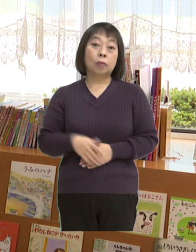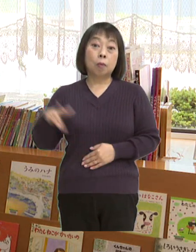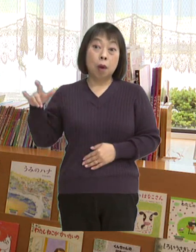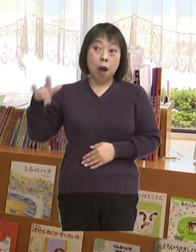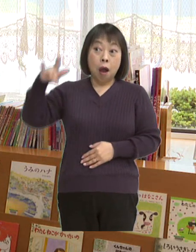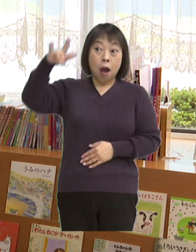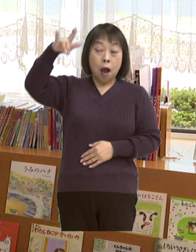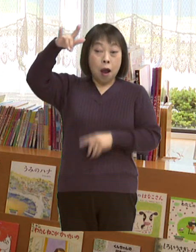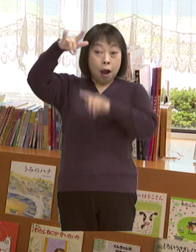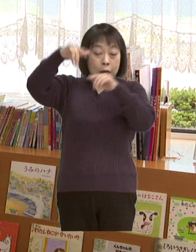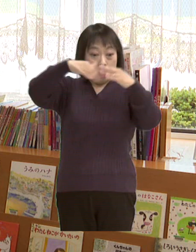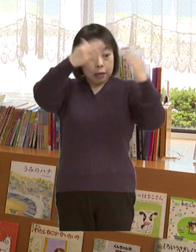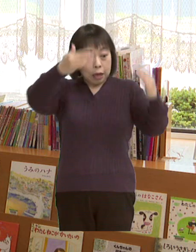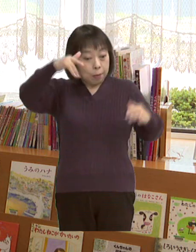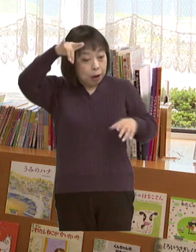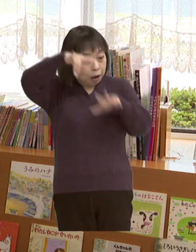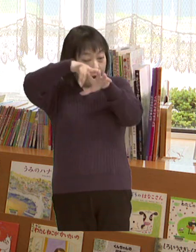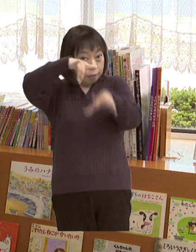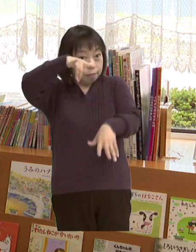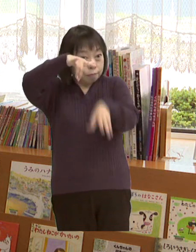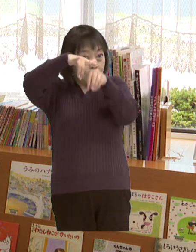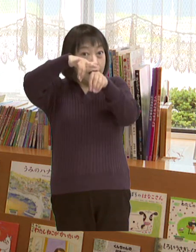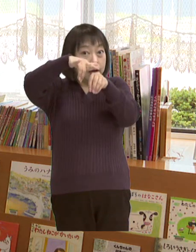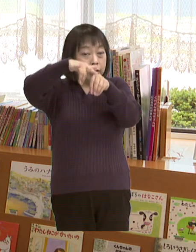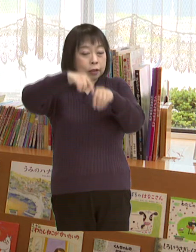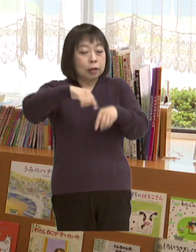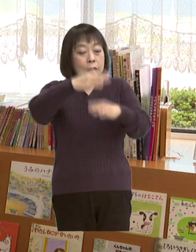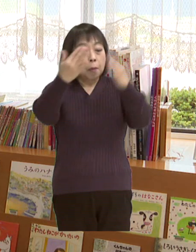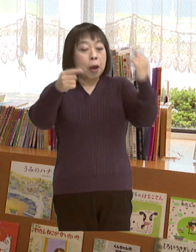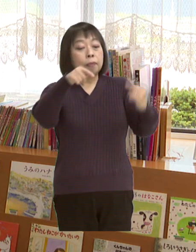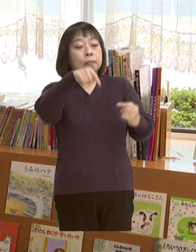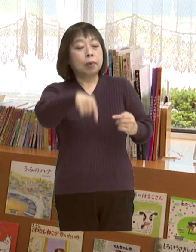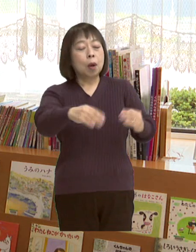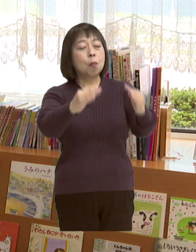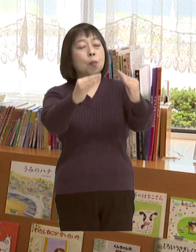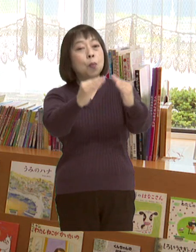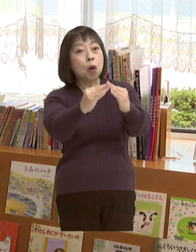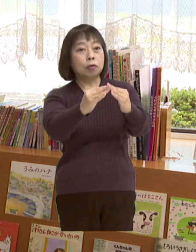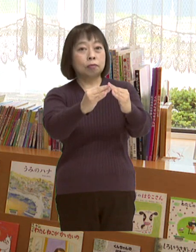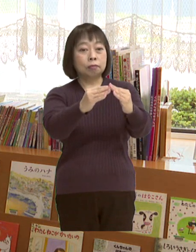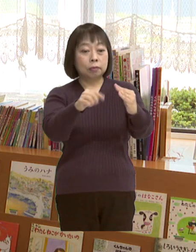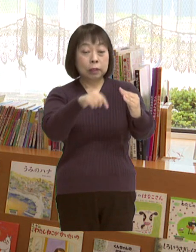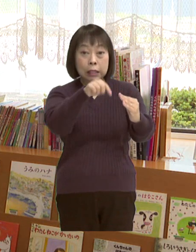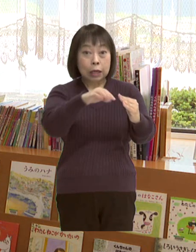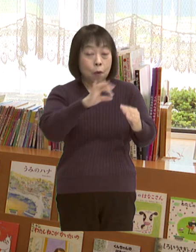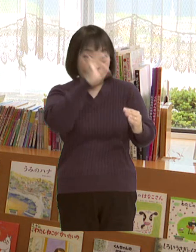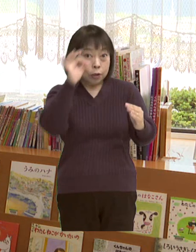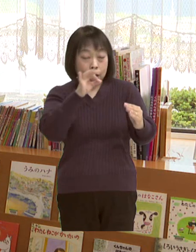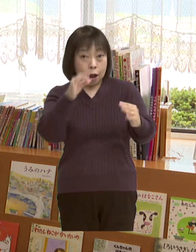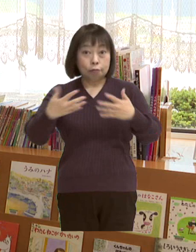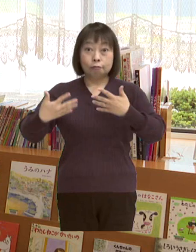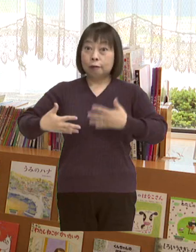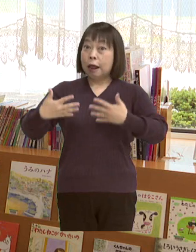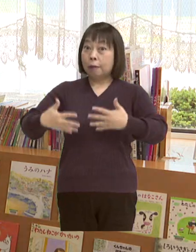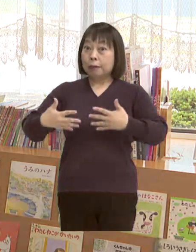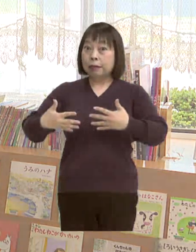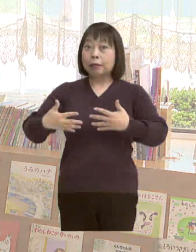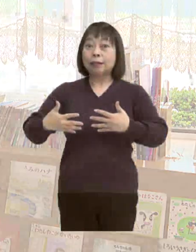航空写真を頼りに山中にポツンと見える一軒家を探すテレビ番組が人気です